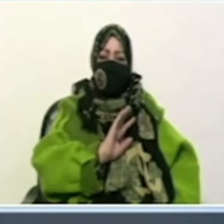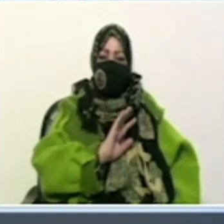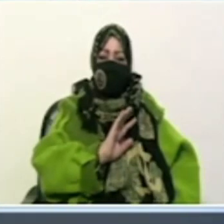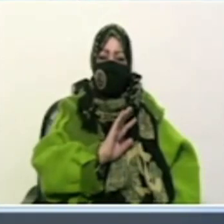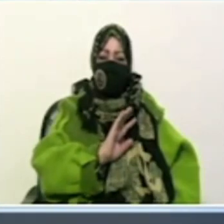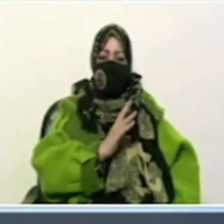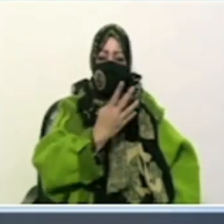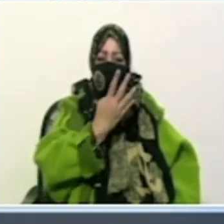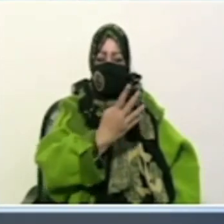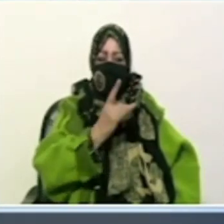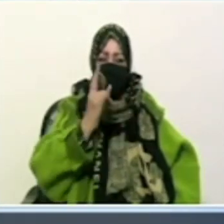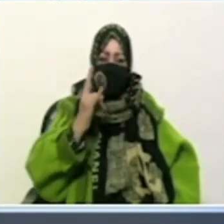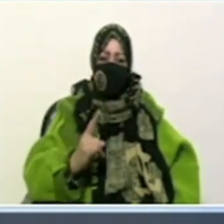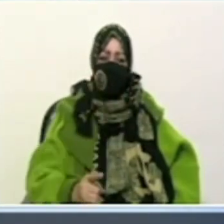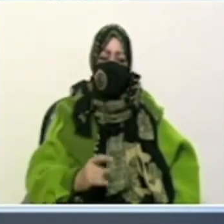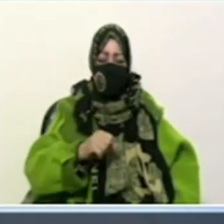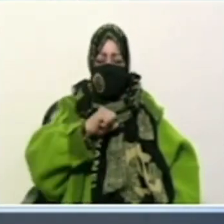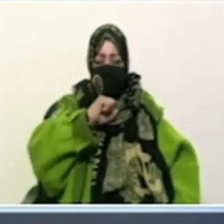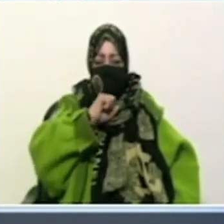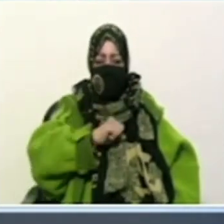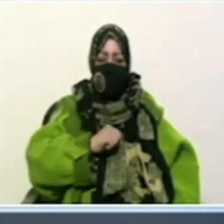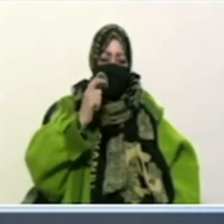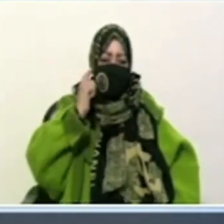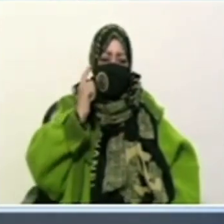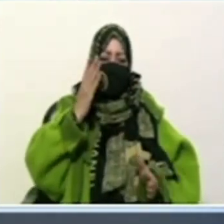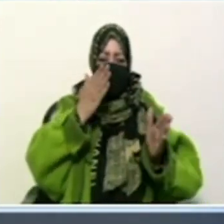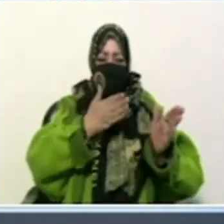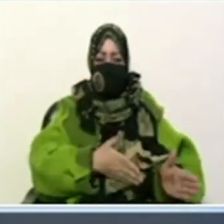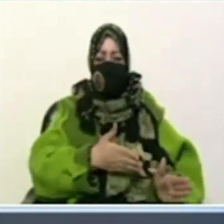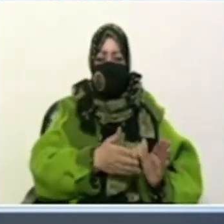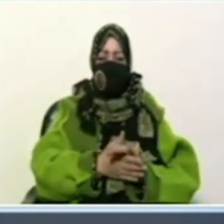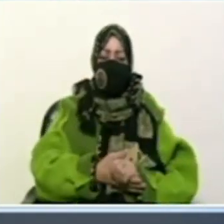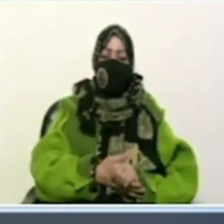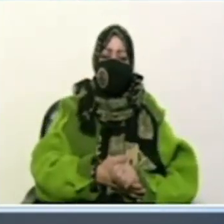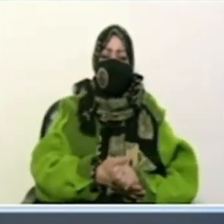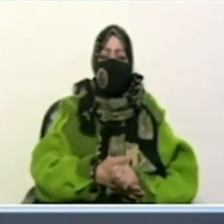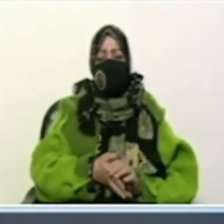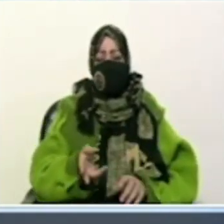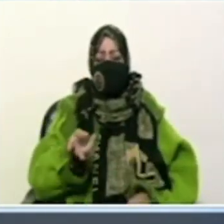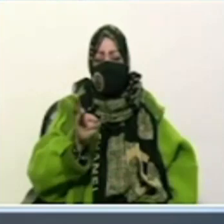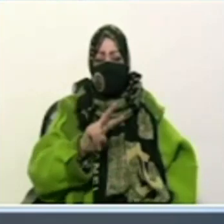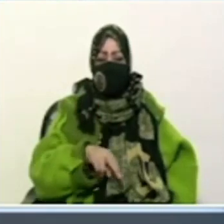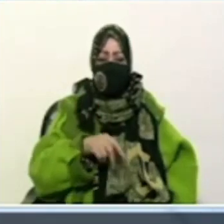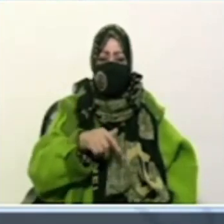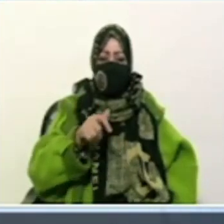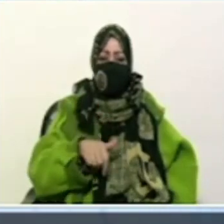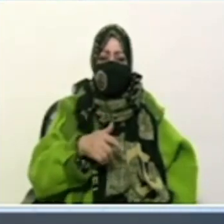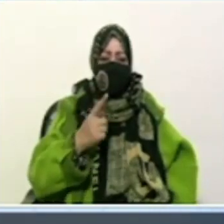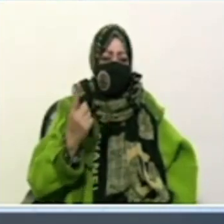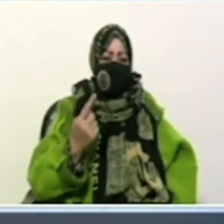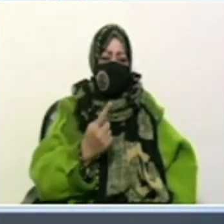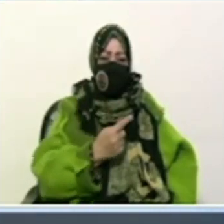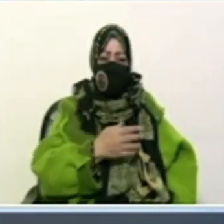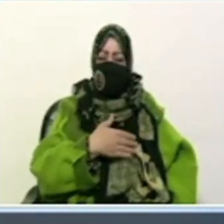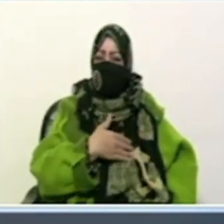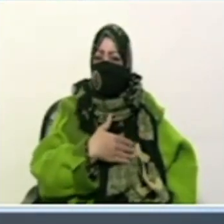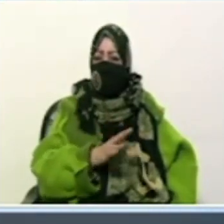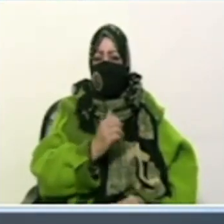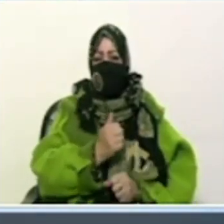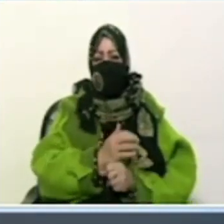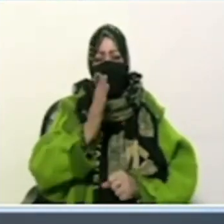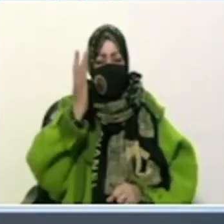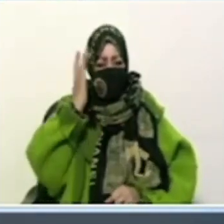محصور، ليس المقصود يعني أن لا تصلى بعد الظهر إلا ركعتين أو إلا 4 فقط، لا، وإنما